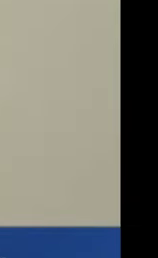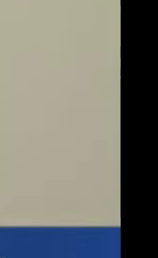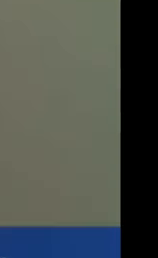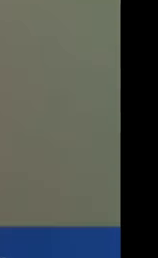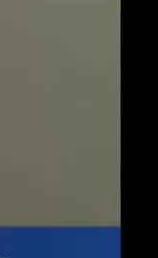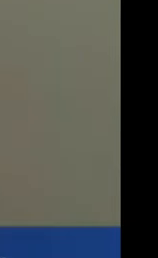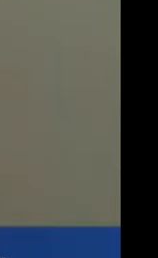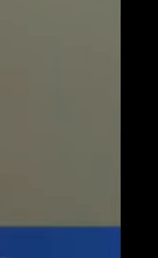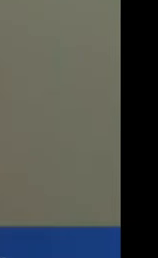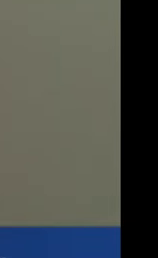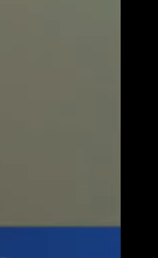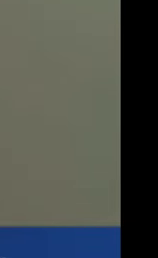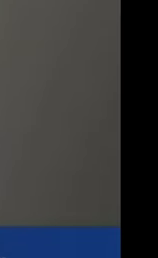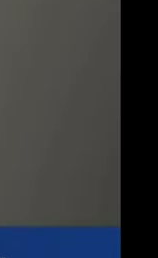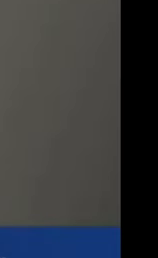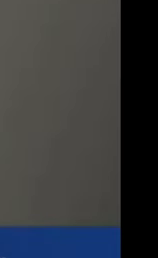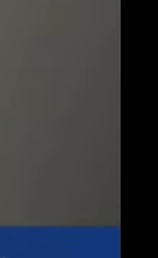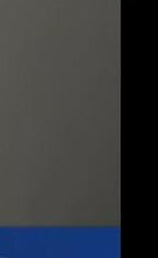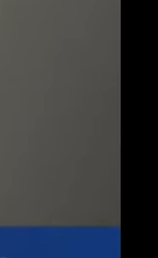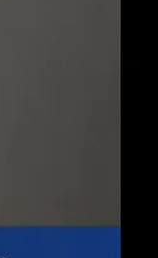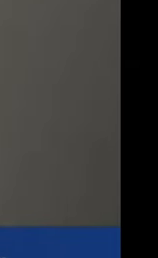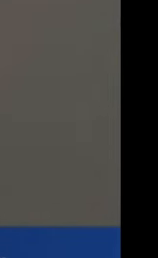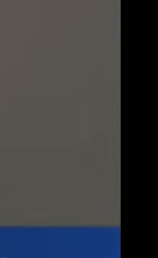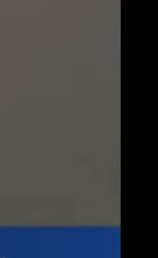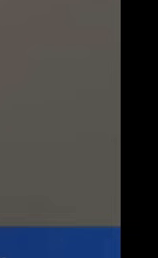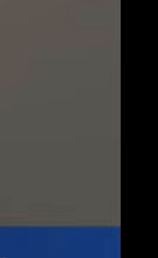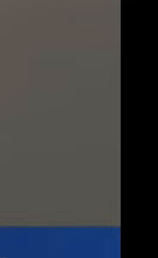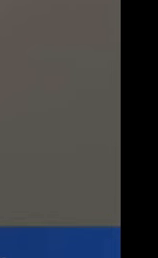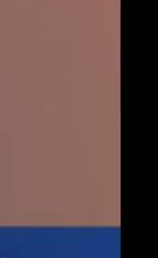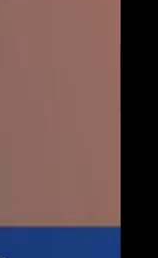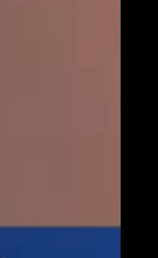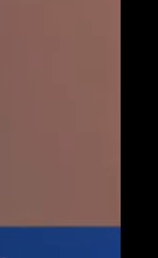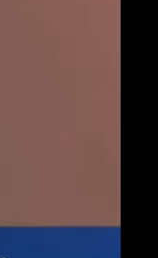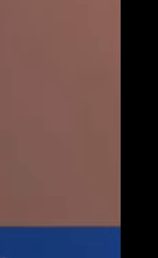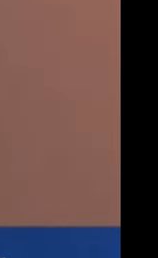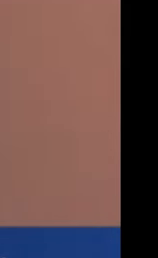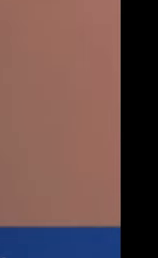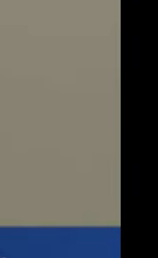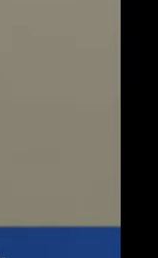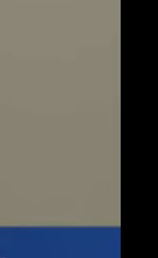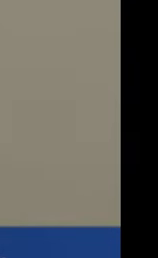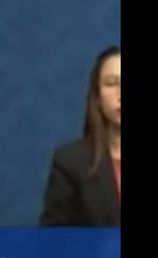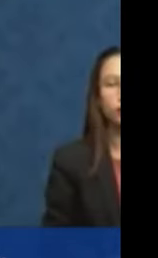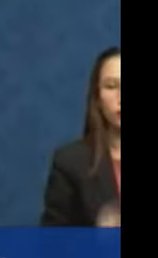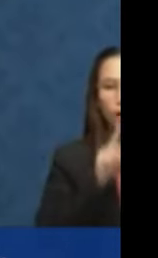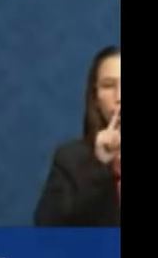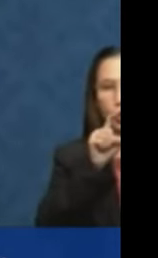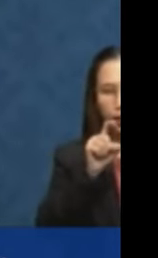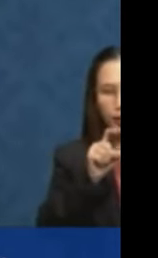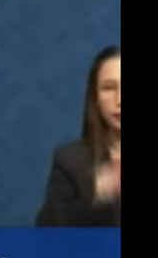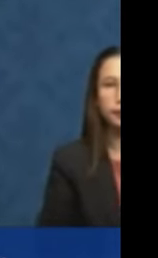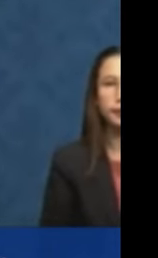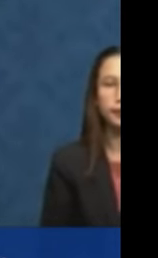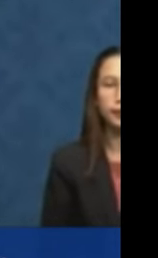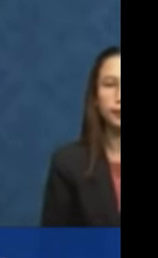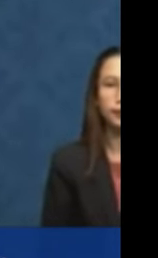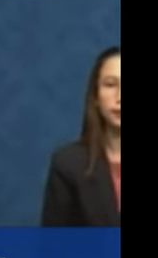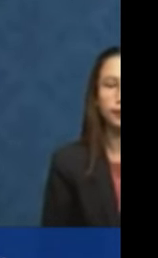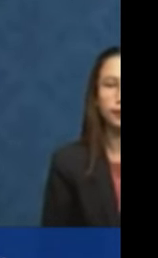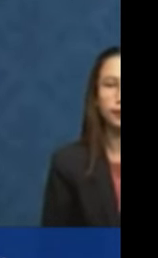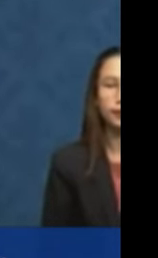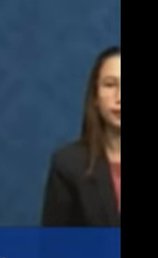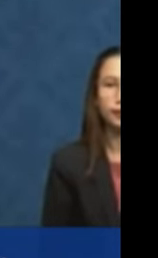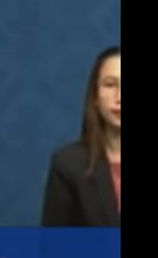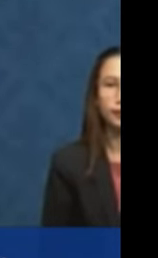าคประชาสังคมนักวิชาการและฝ่ายการเมืองต่างพูดถึงและวิพากษ์วิจารณ์โดยเมื่อสัปดาห์ที่ผ่านมาก็ถูกหยิบยกมาตั้งกระทู้ถามในสภ